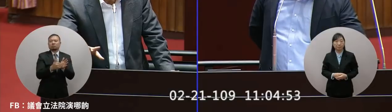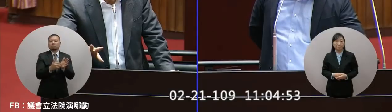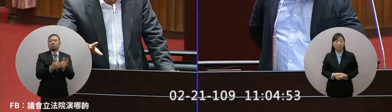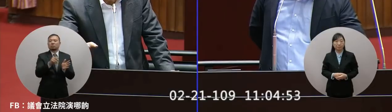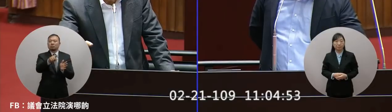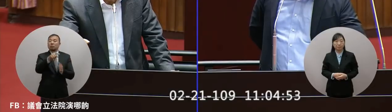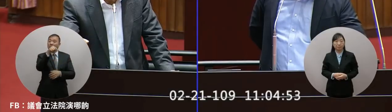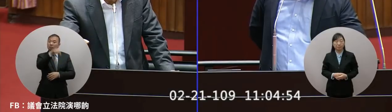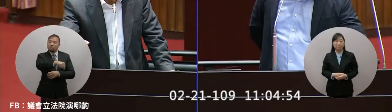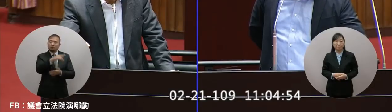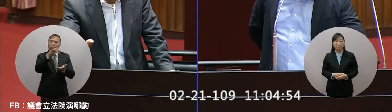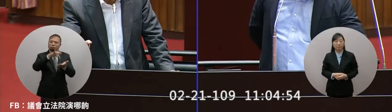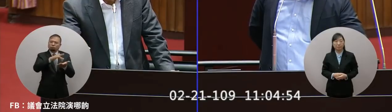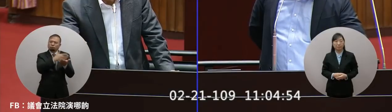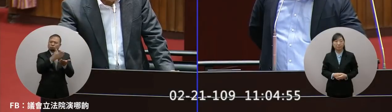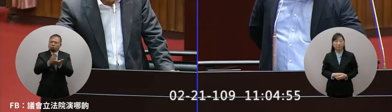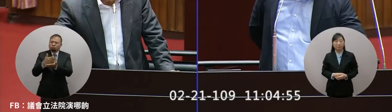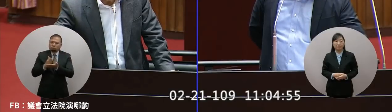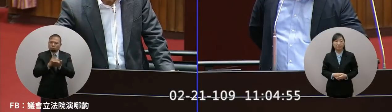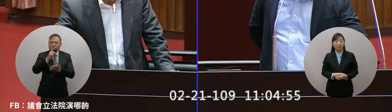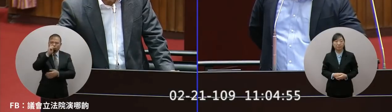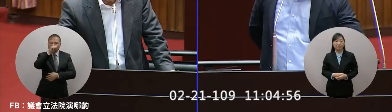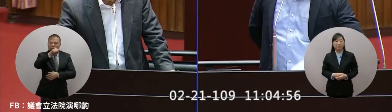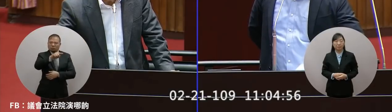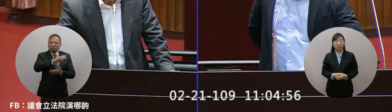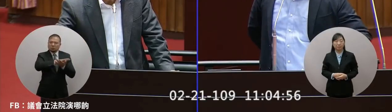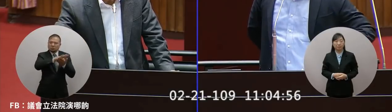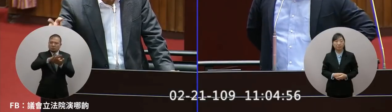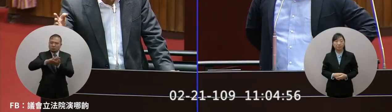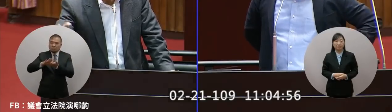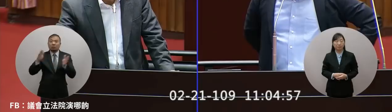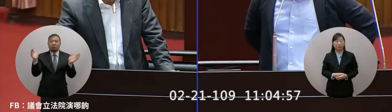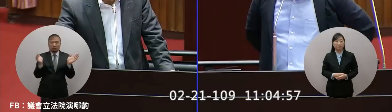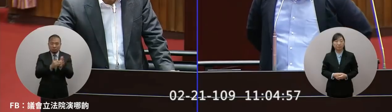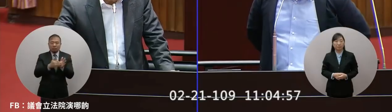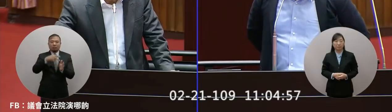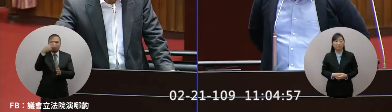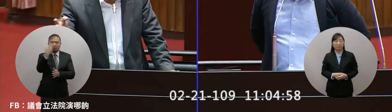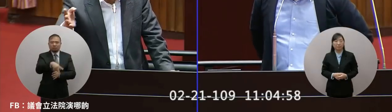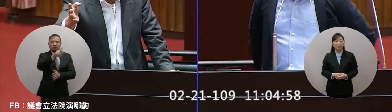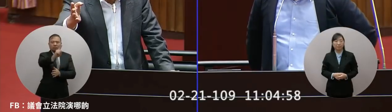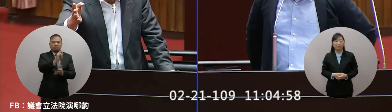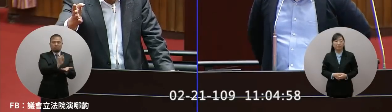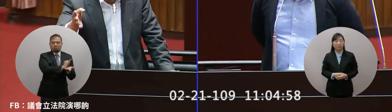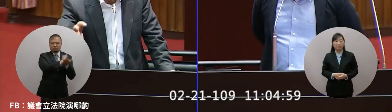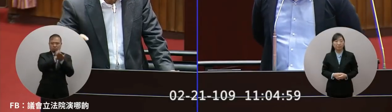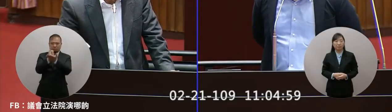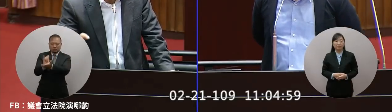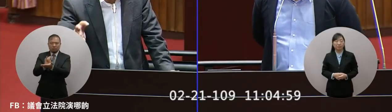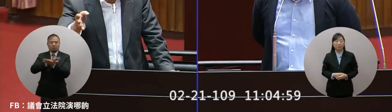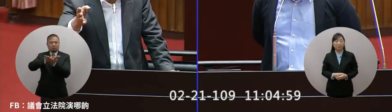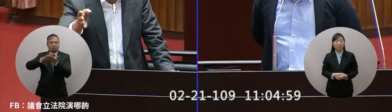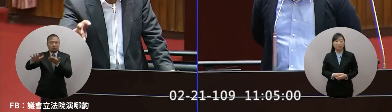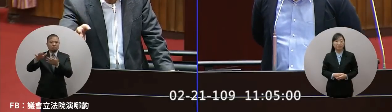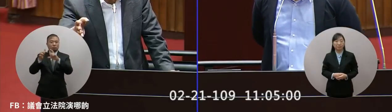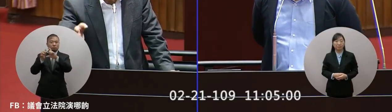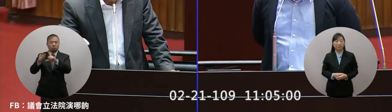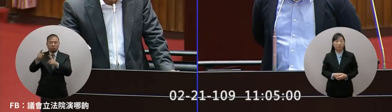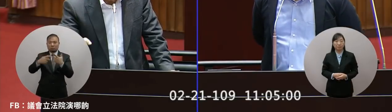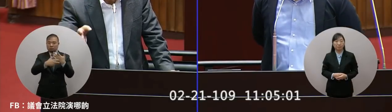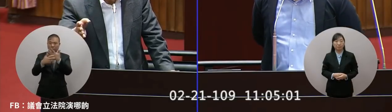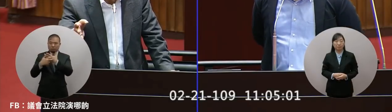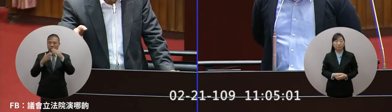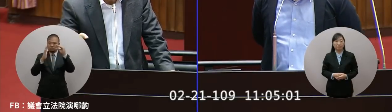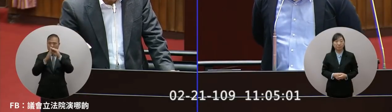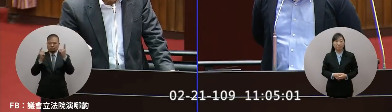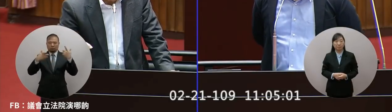里面，它要消毒完全才会移到我们的干净区，所以它移出之后，在医院的作业，在卫生局的监督之